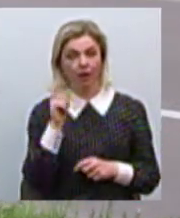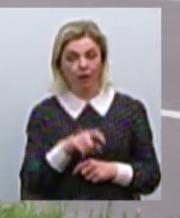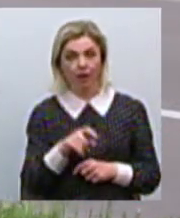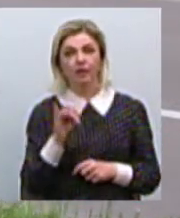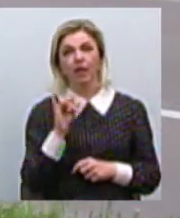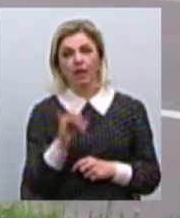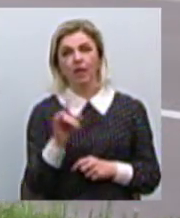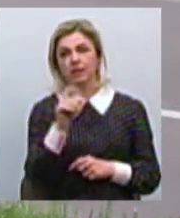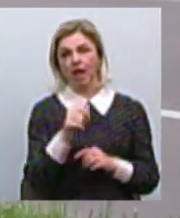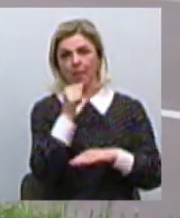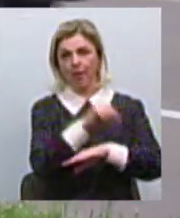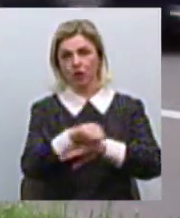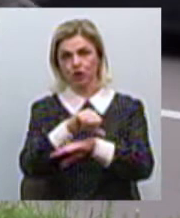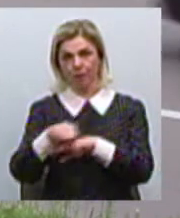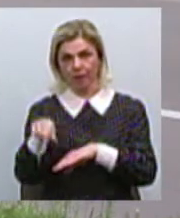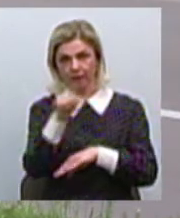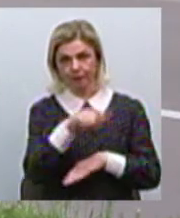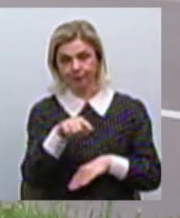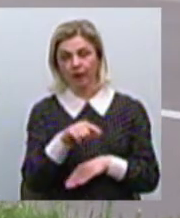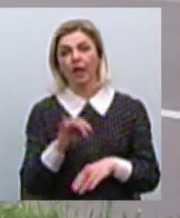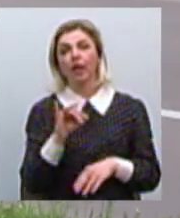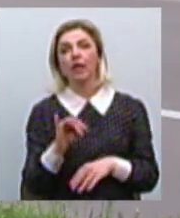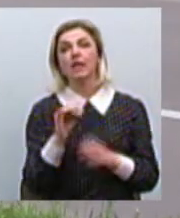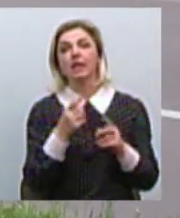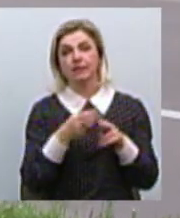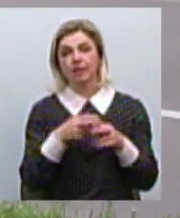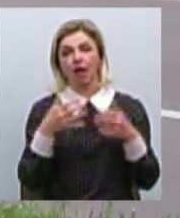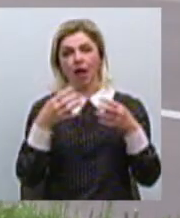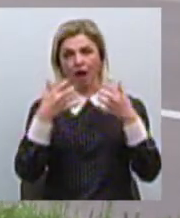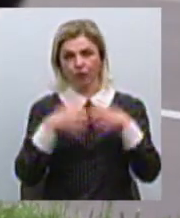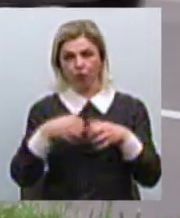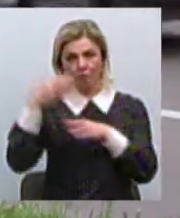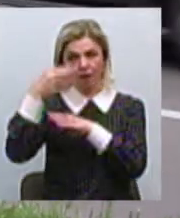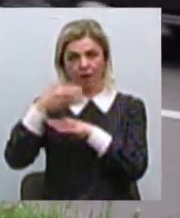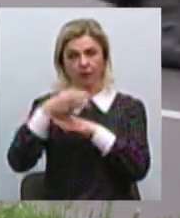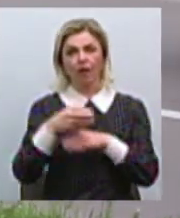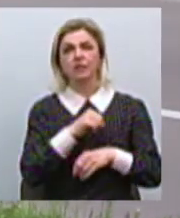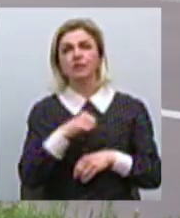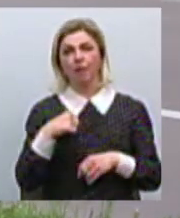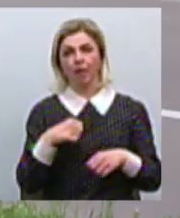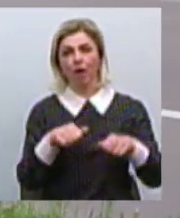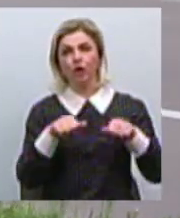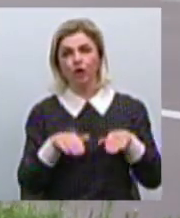її межами. Крім того, система сама приймає рішення про те, що